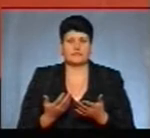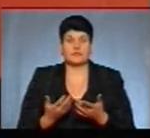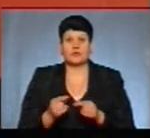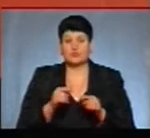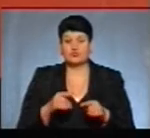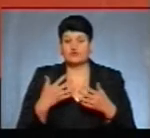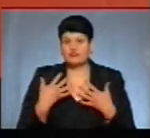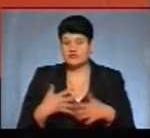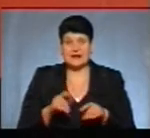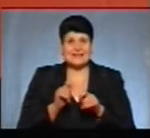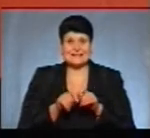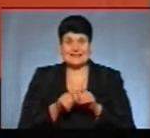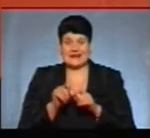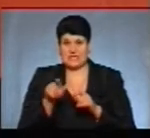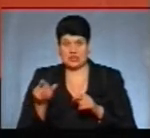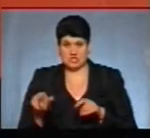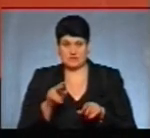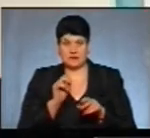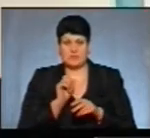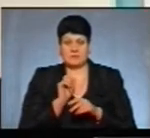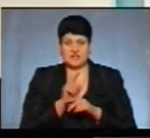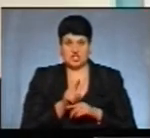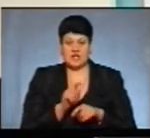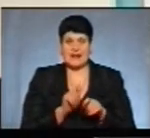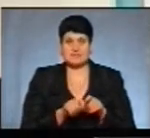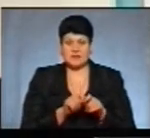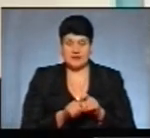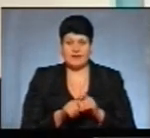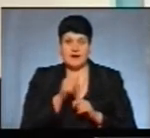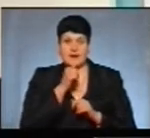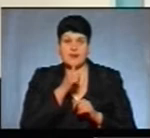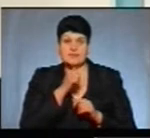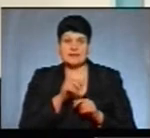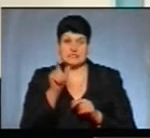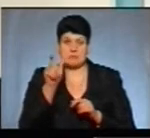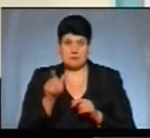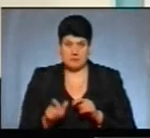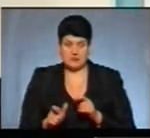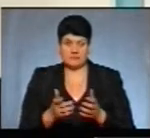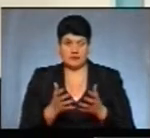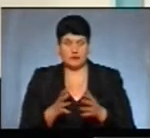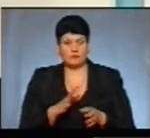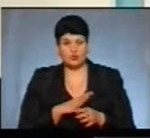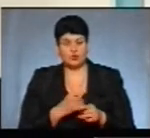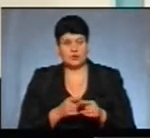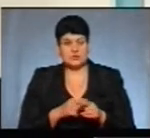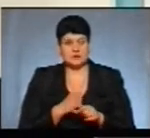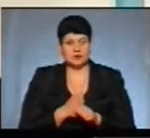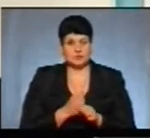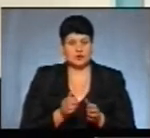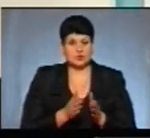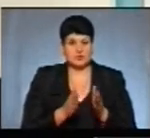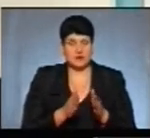вже слідчі призначають експертизу, експерт встановлює, це було шляхом нанесення якогось